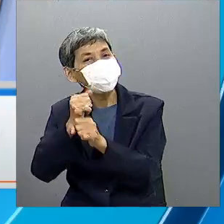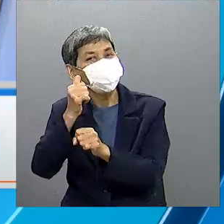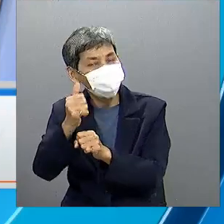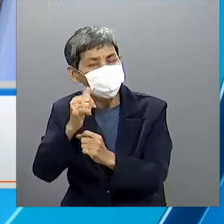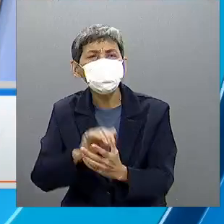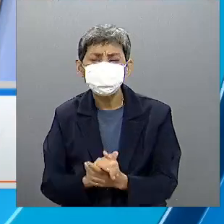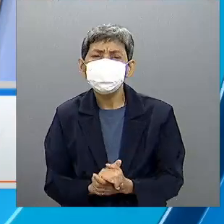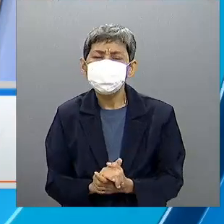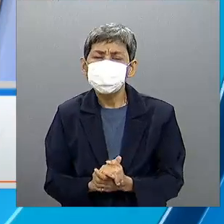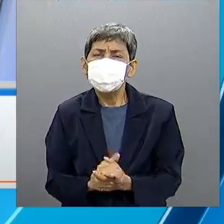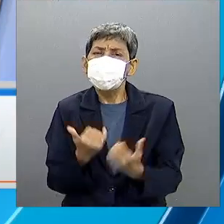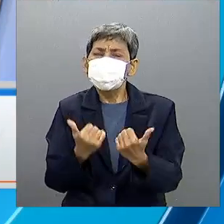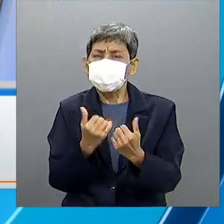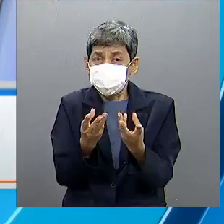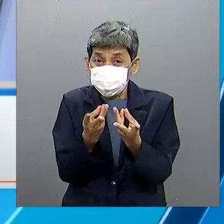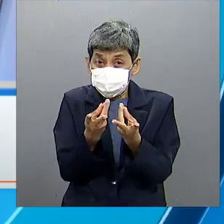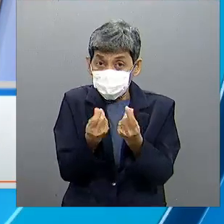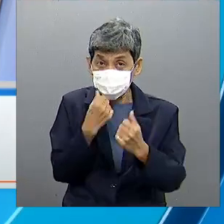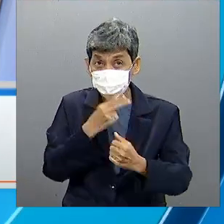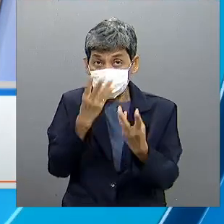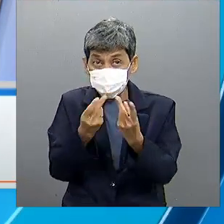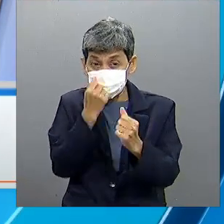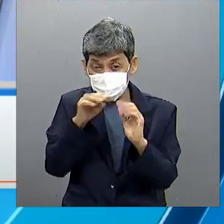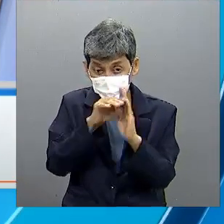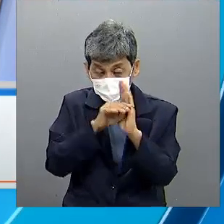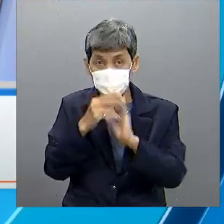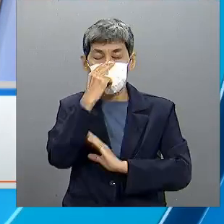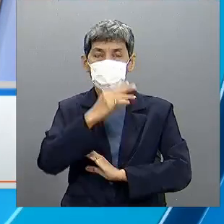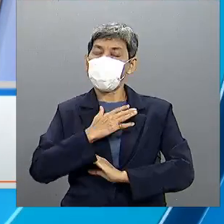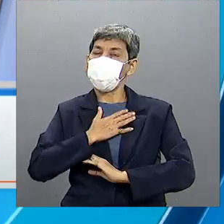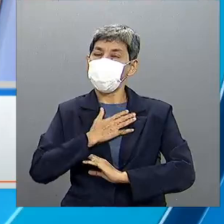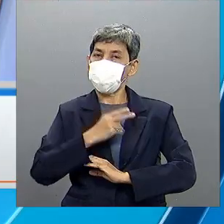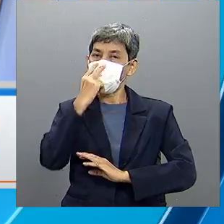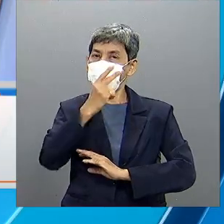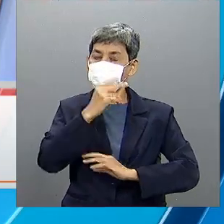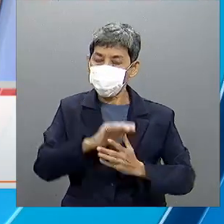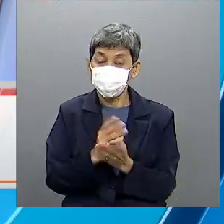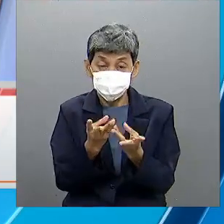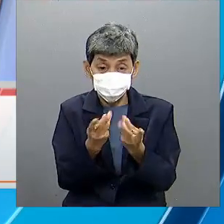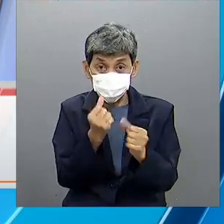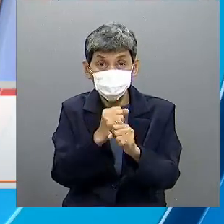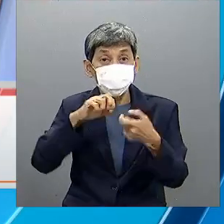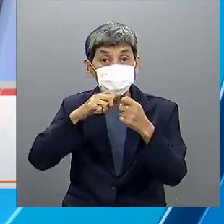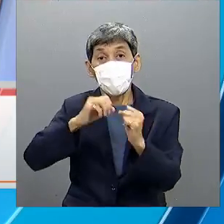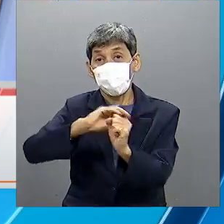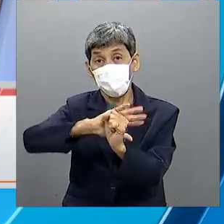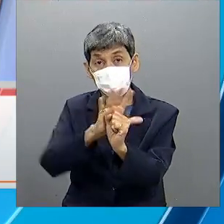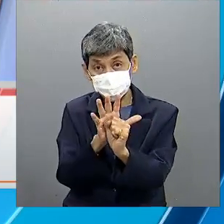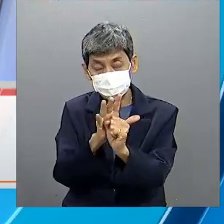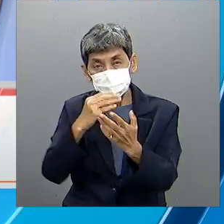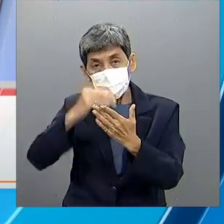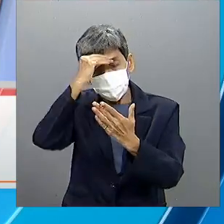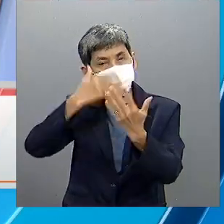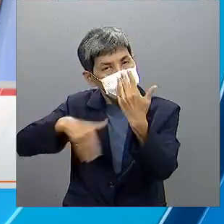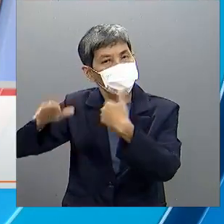เรื่องของตัวเลขยุ้ยดูตัวเลขข้อมูลโอ้โหน่าตกใจเหมือนกันนะคุณปูเพราะว่าผลกระทบจากโควิด19เนี่ยกลายเป็นว่าทำ